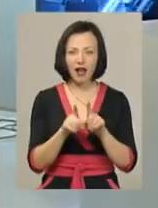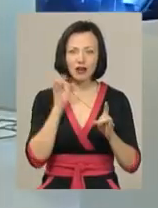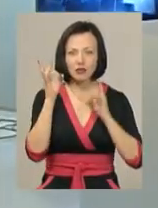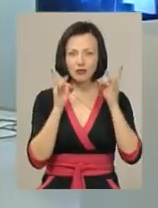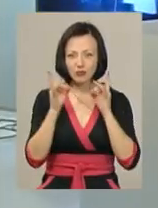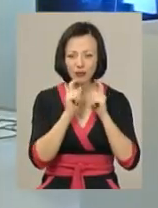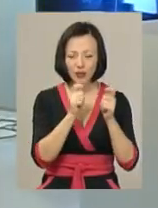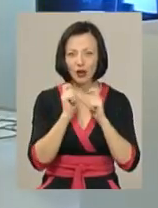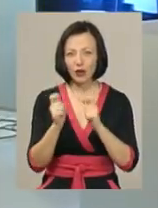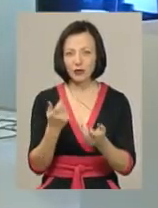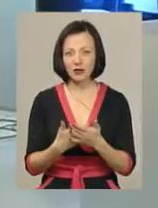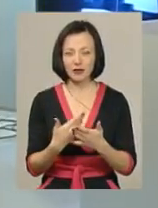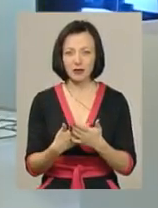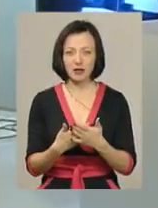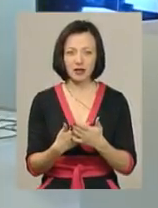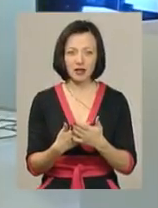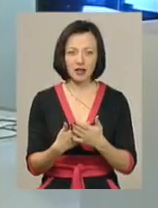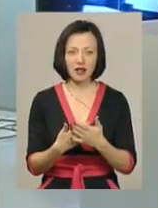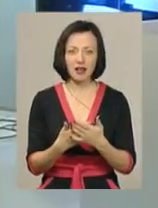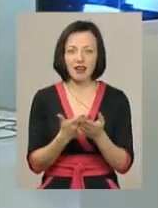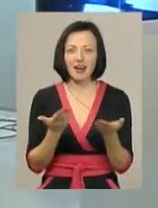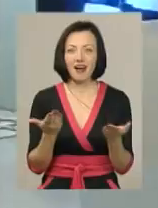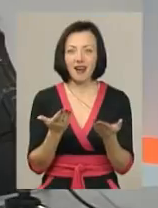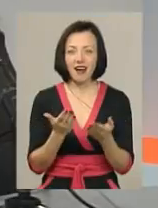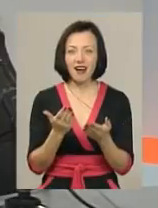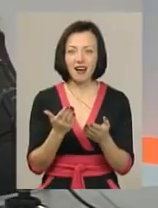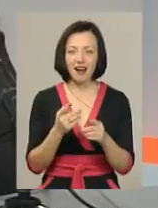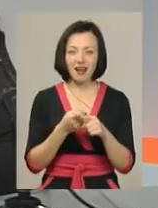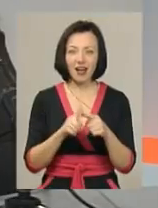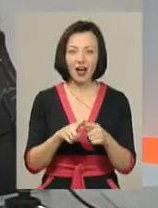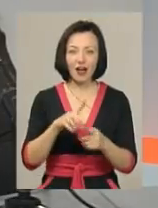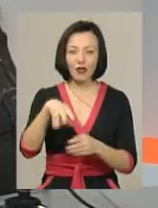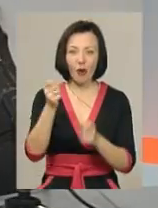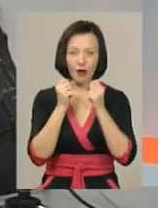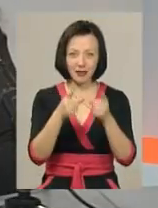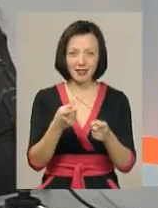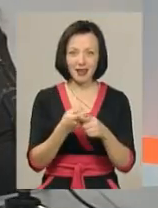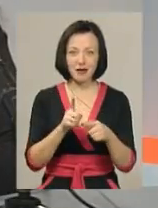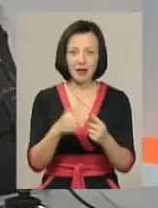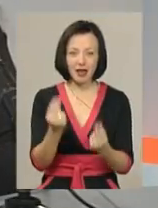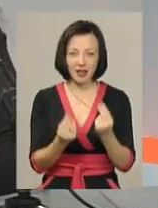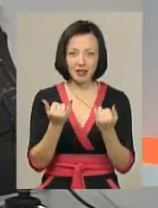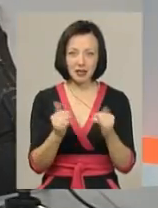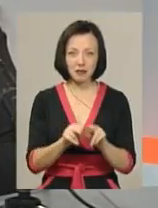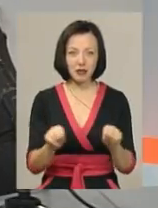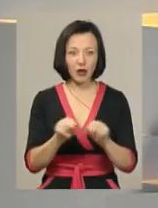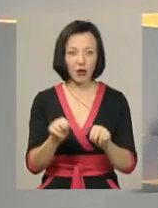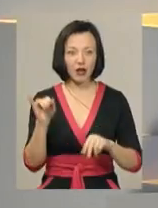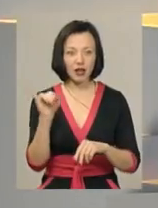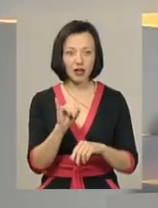подарунків там верблюд плюється чи торт летить в дитину тобто такі ігри зараз педагоги